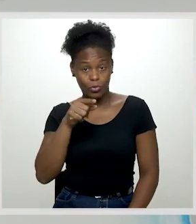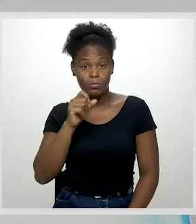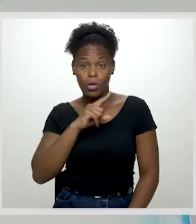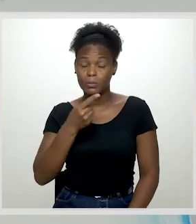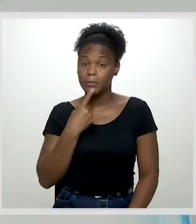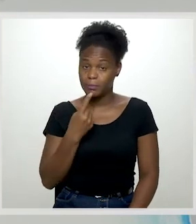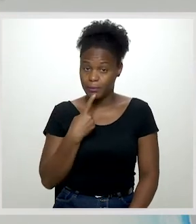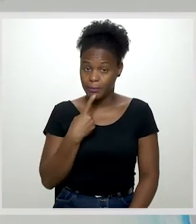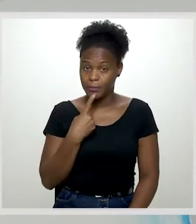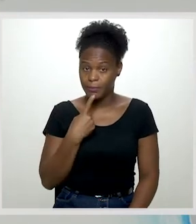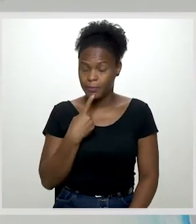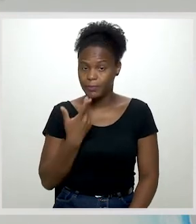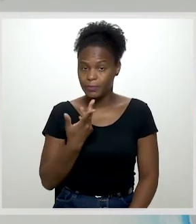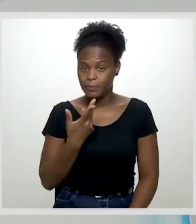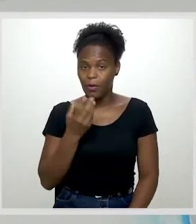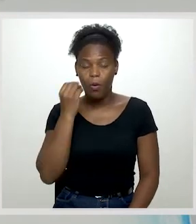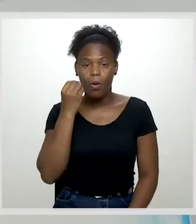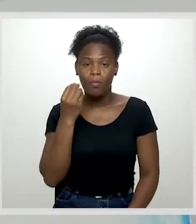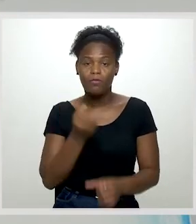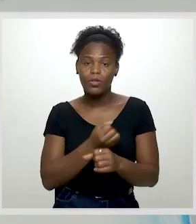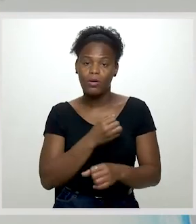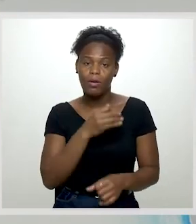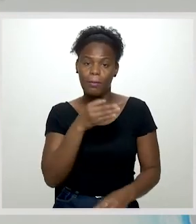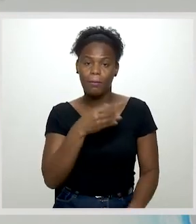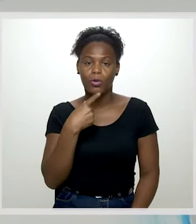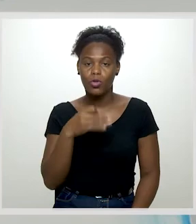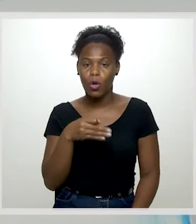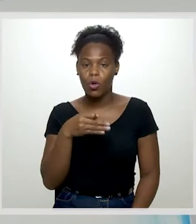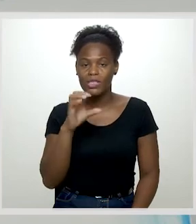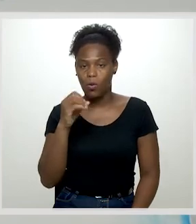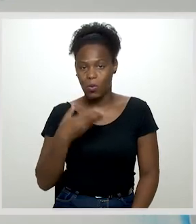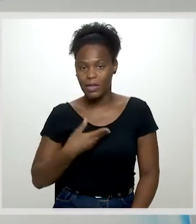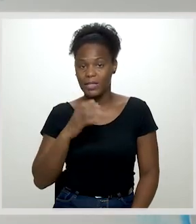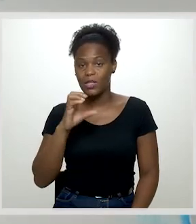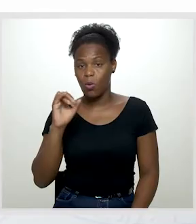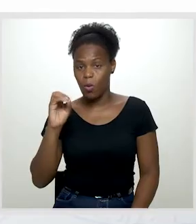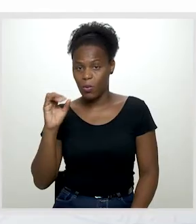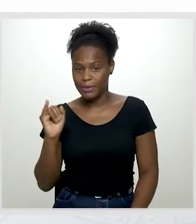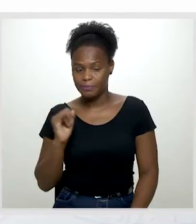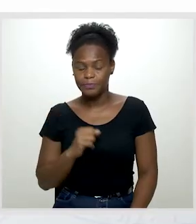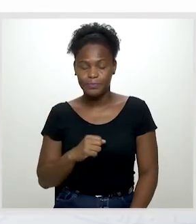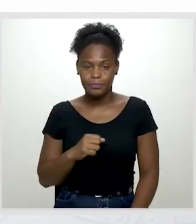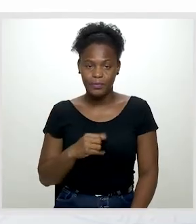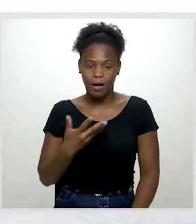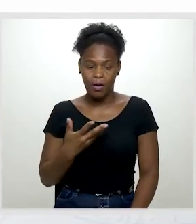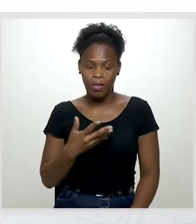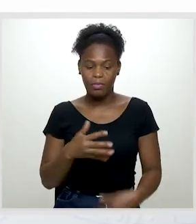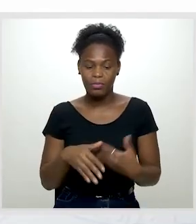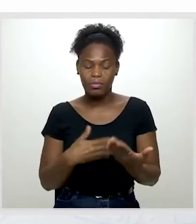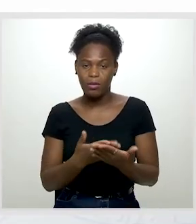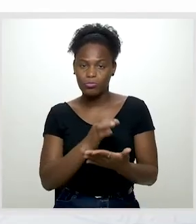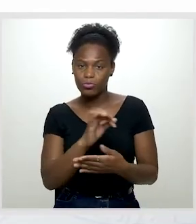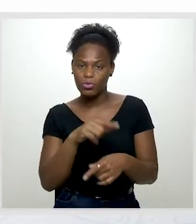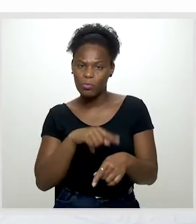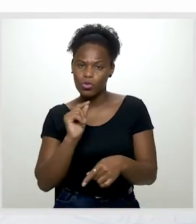comprendre le fonctionnement des pronoms COD et COI. Alors, je te laisse